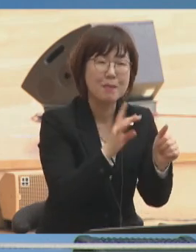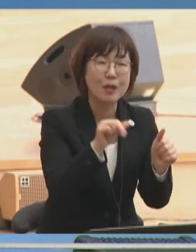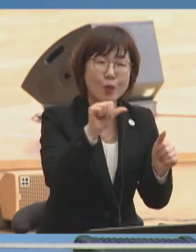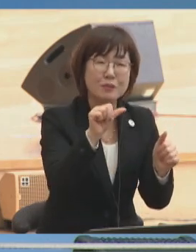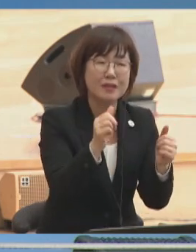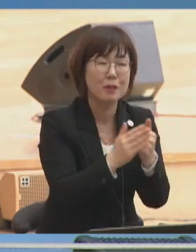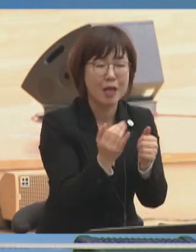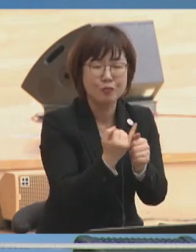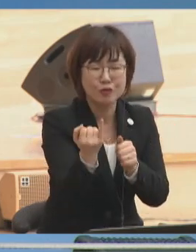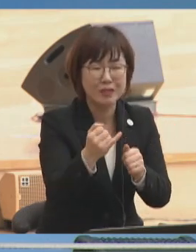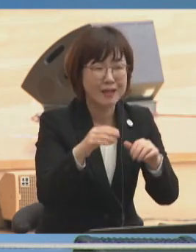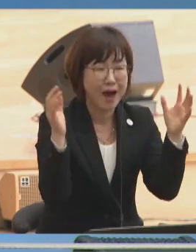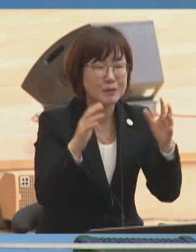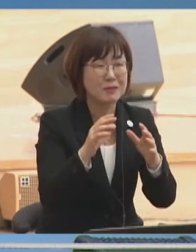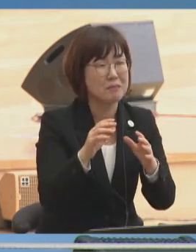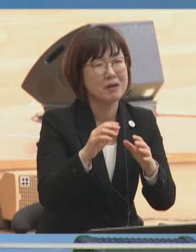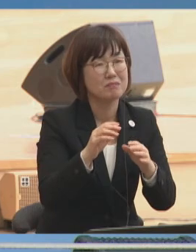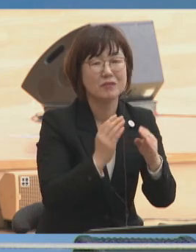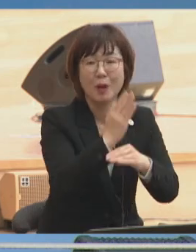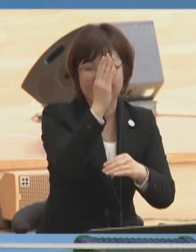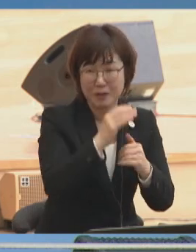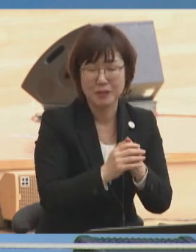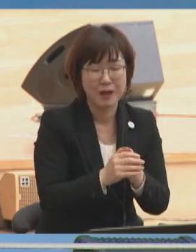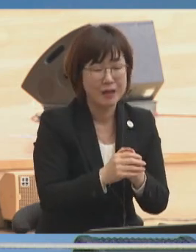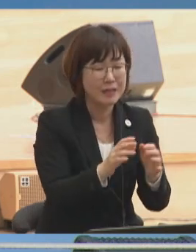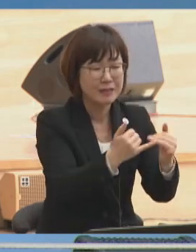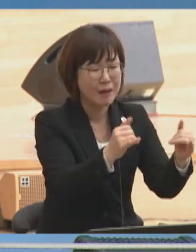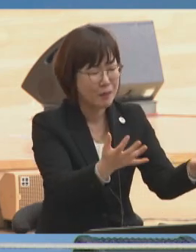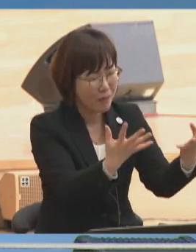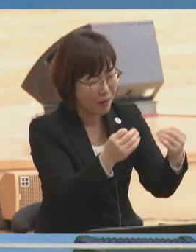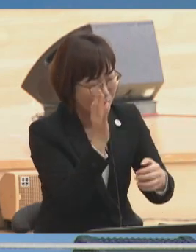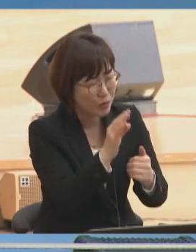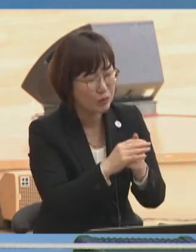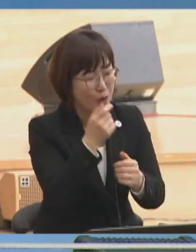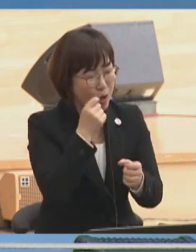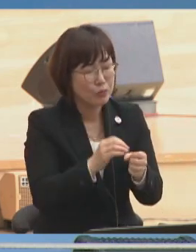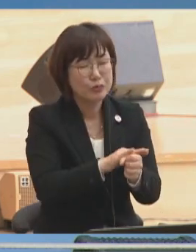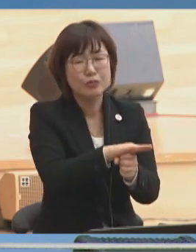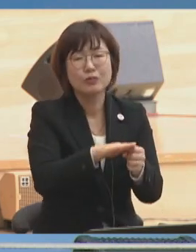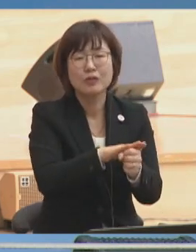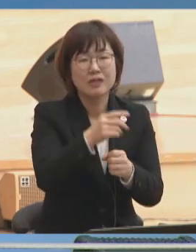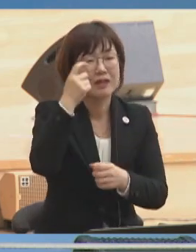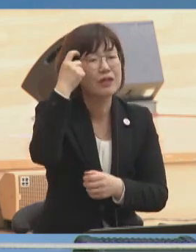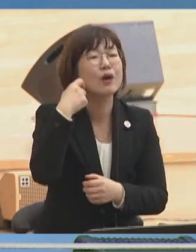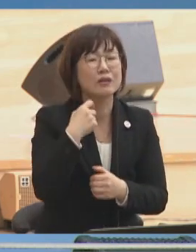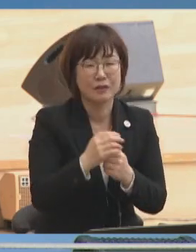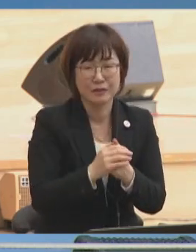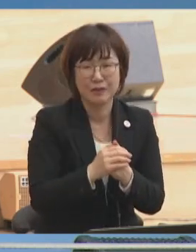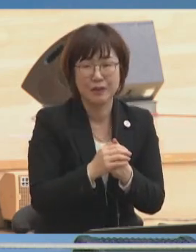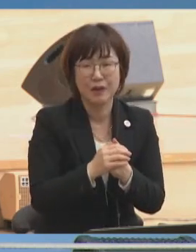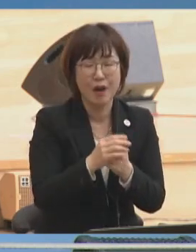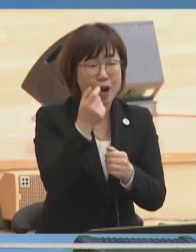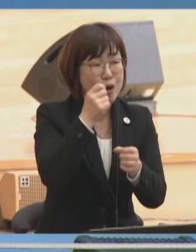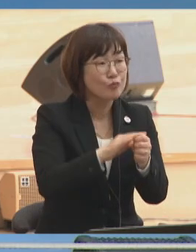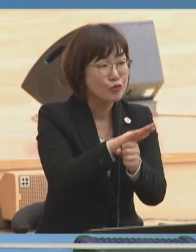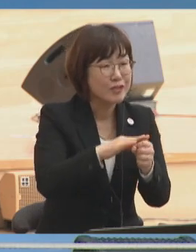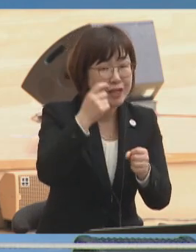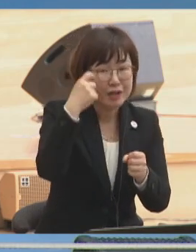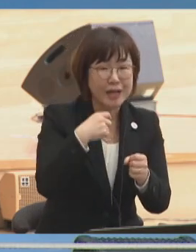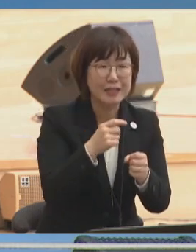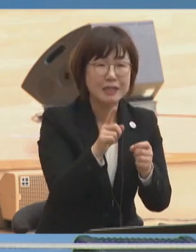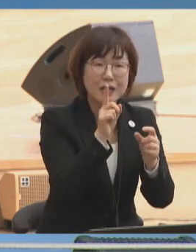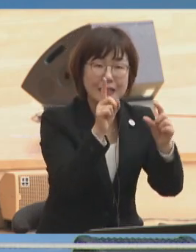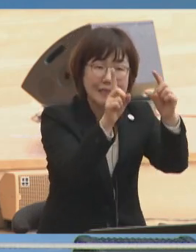5천명이니까 무리를 보고 불쌍히 여기셨어요. 여기셨어요. 그런데 불쌍히 여겼다는 게 신약성경에 12번